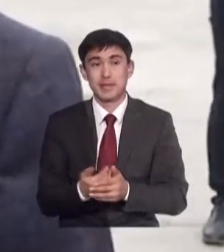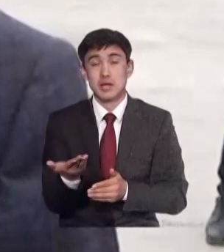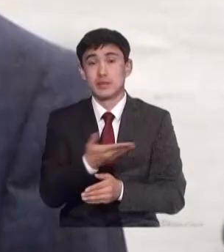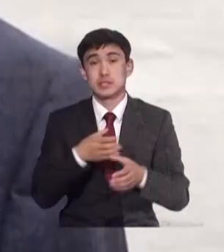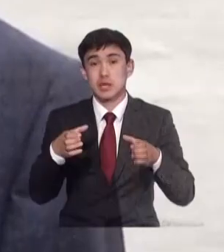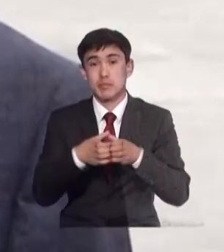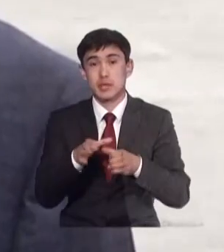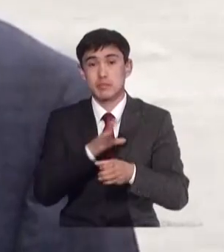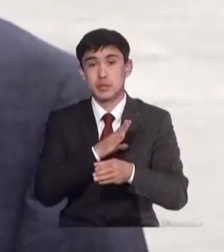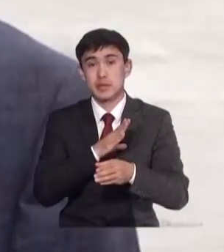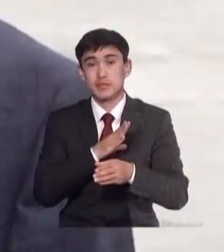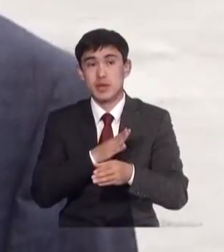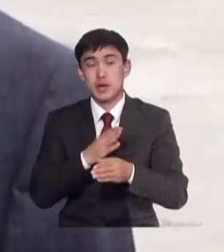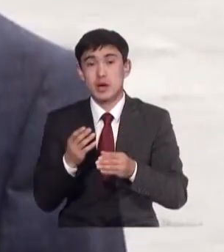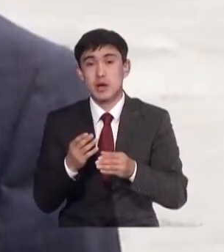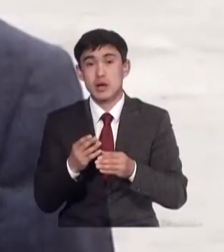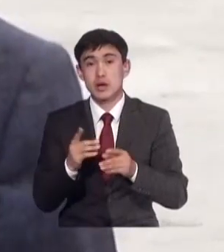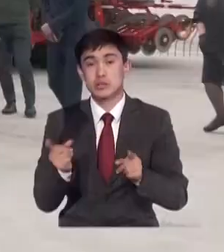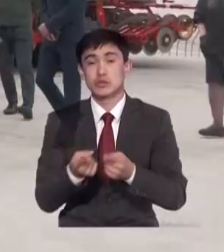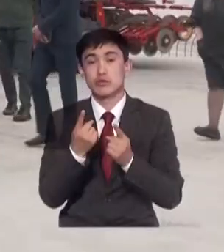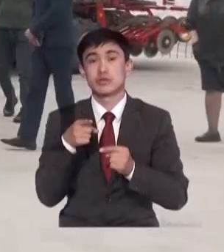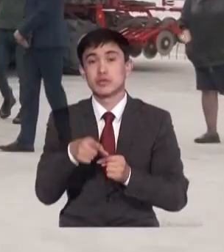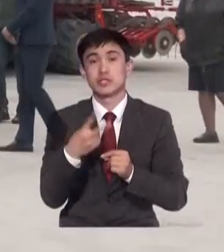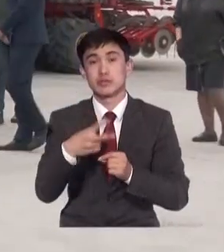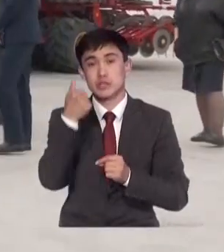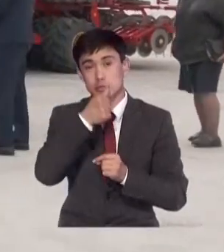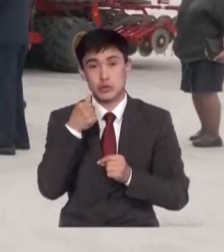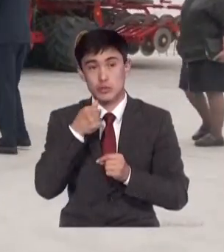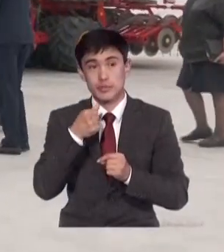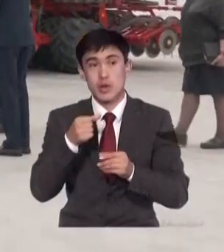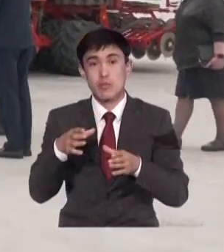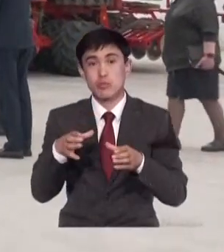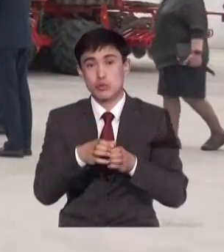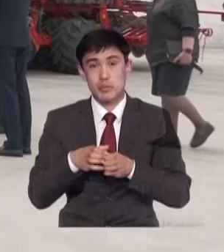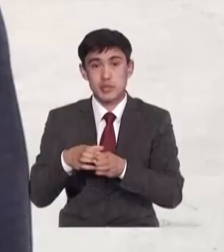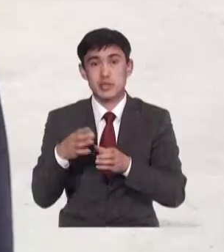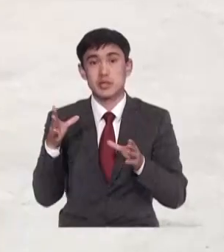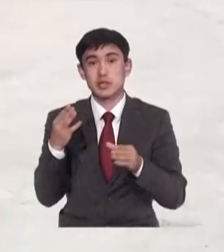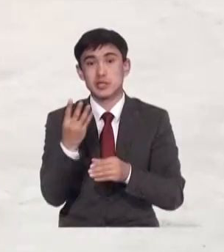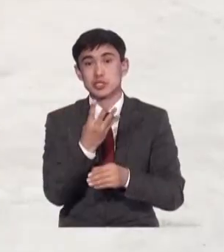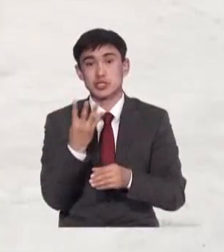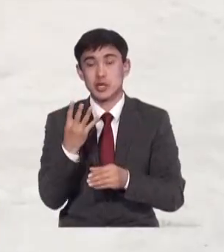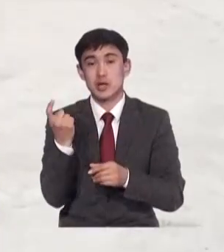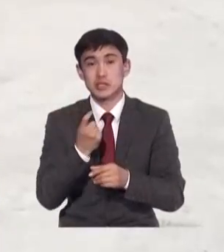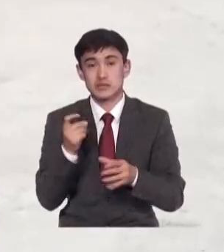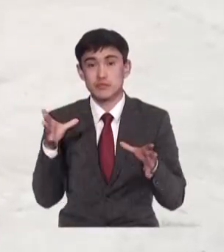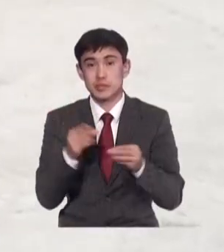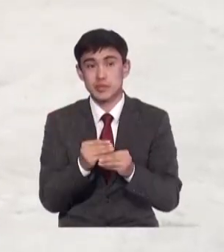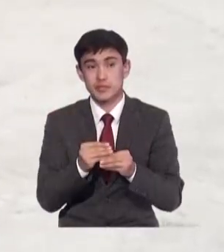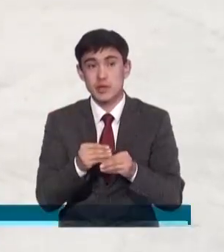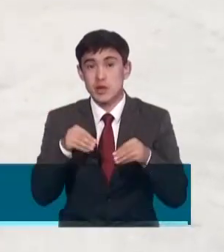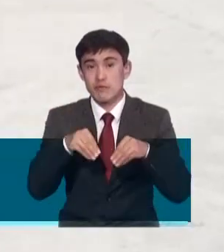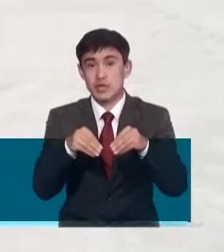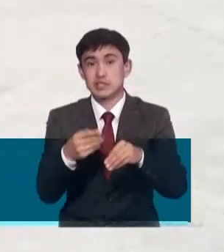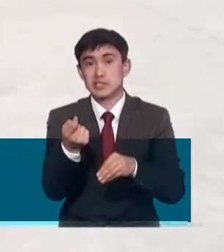Наша компания была основана в 2020 году путем объединения 3-4 небольших хозяйств. Фокусируемся на выращивании